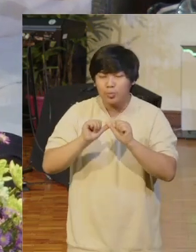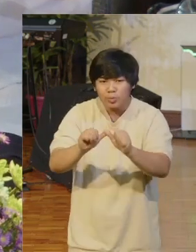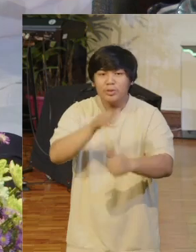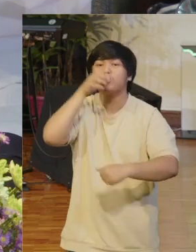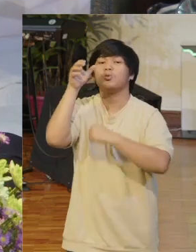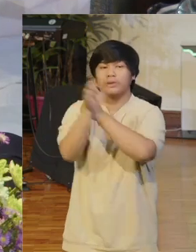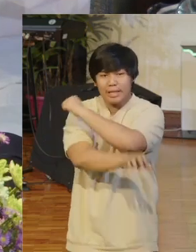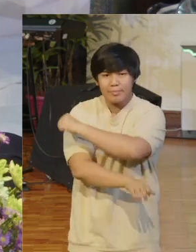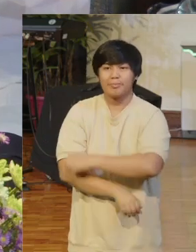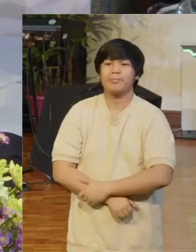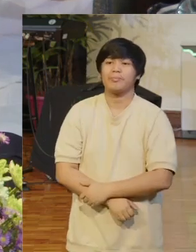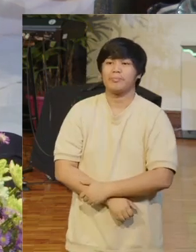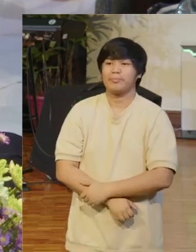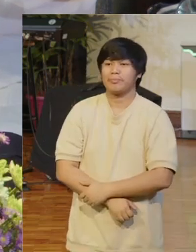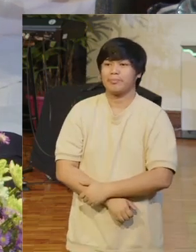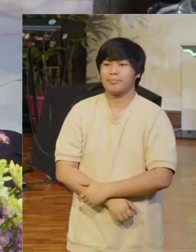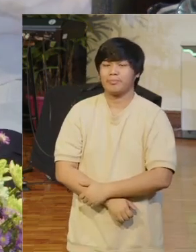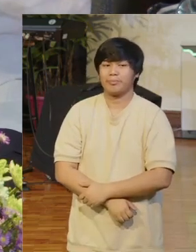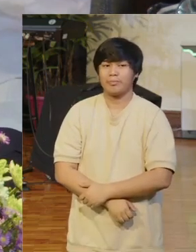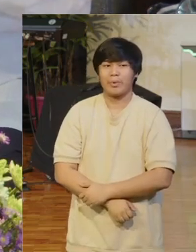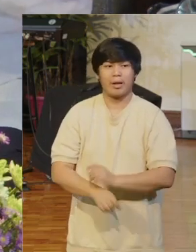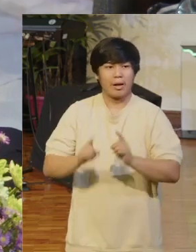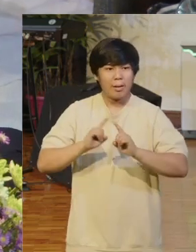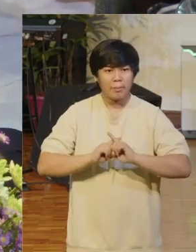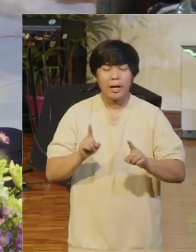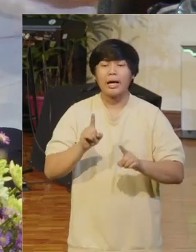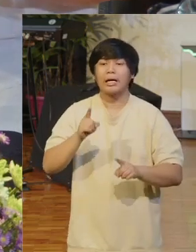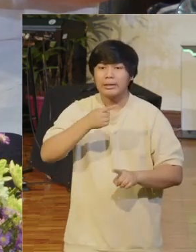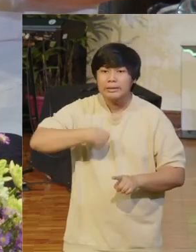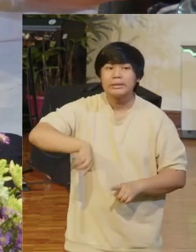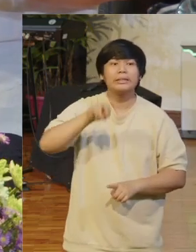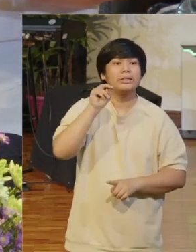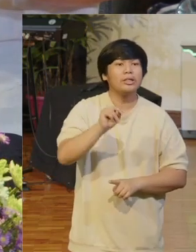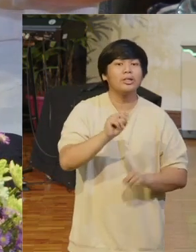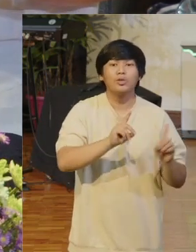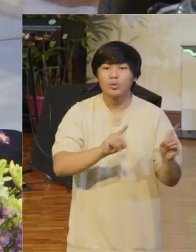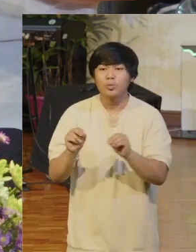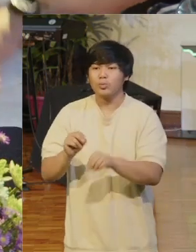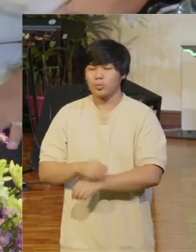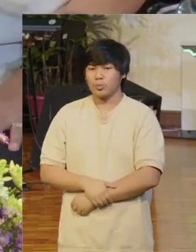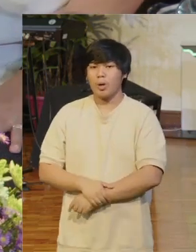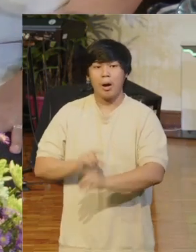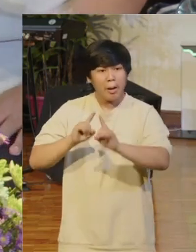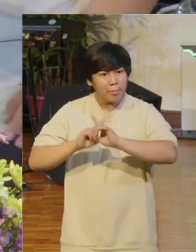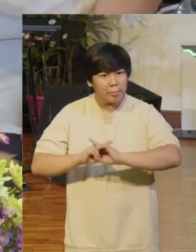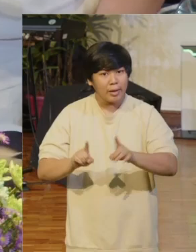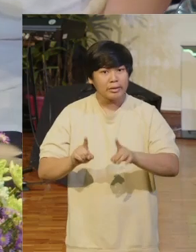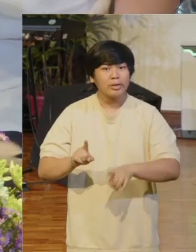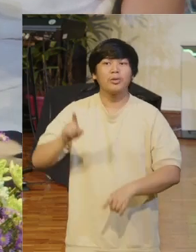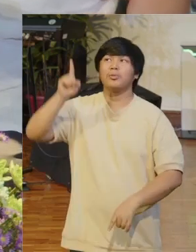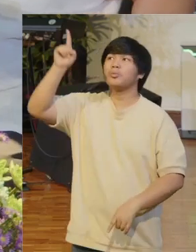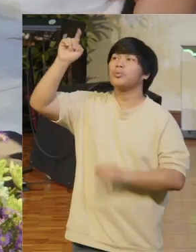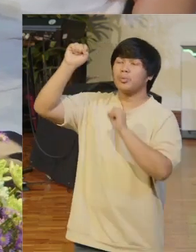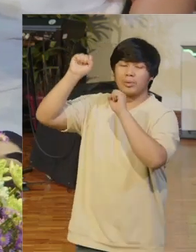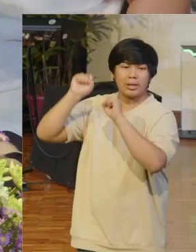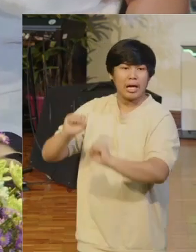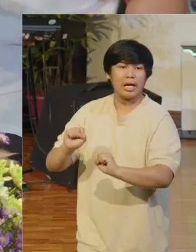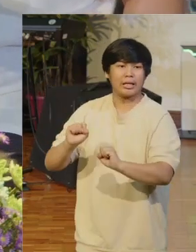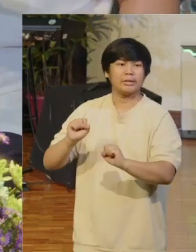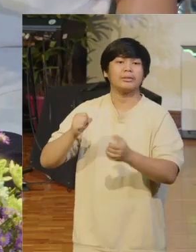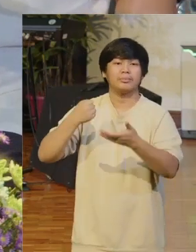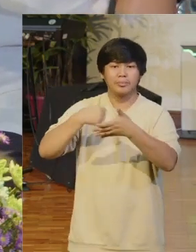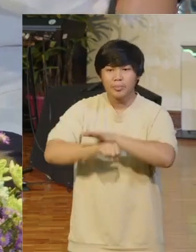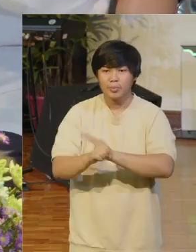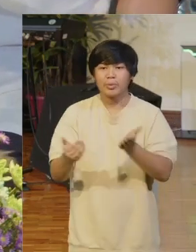condemned. No? So meron tayong kailangan gawin. Pero, siya lang ang nakakapag-born again sa